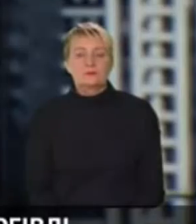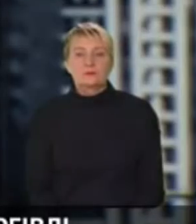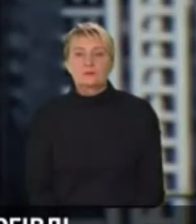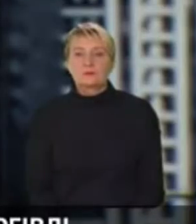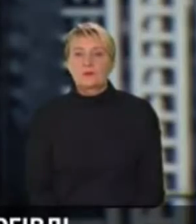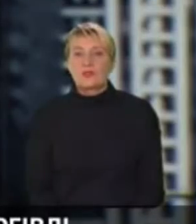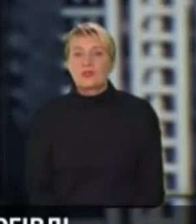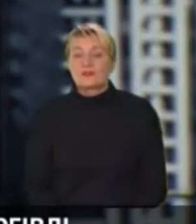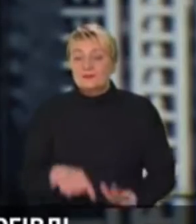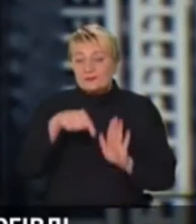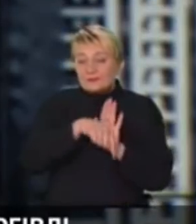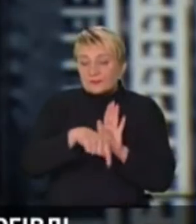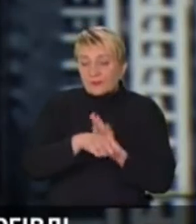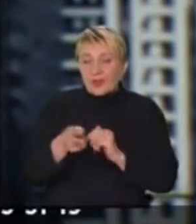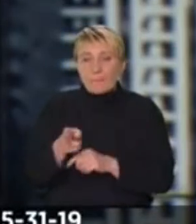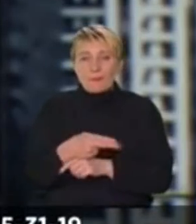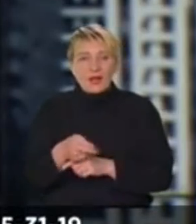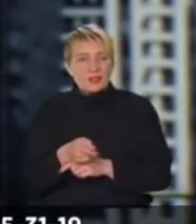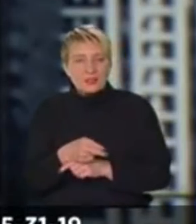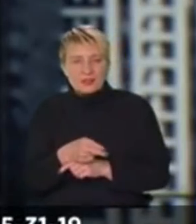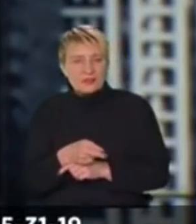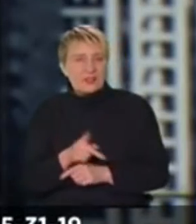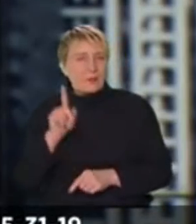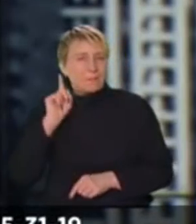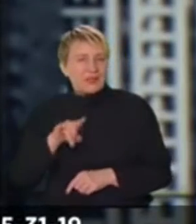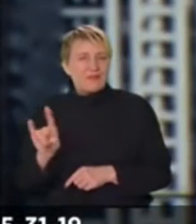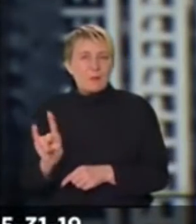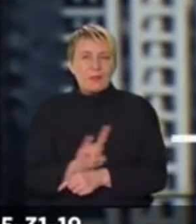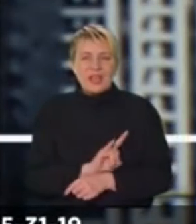В самому Маріуполі підлі, підступні, брехливі,